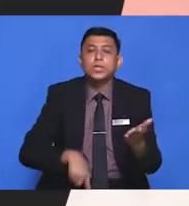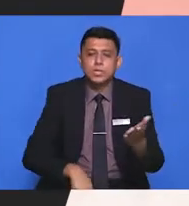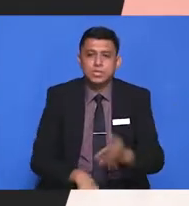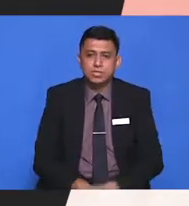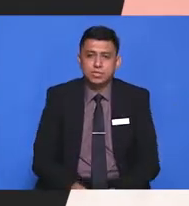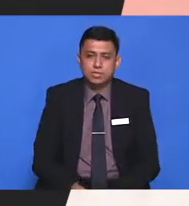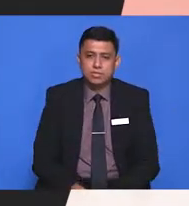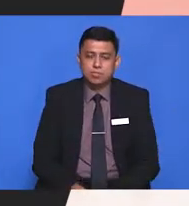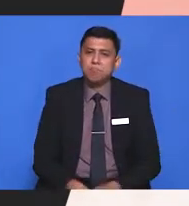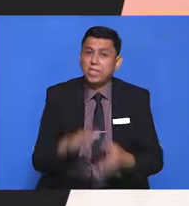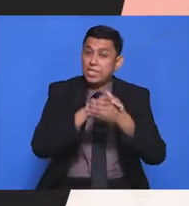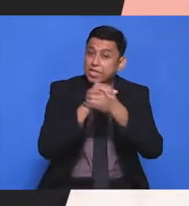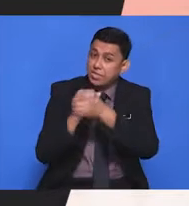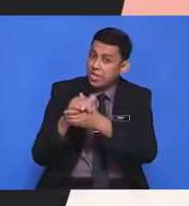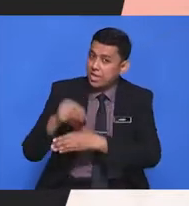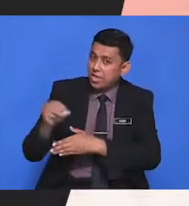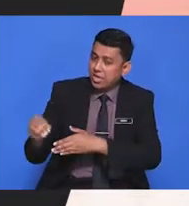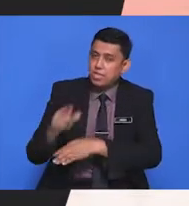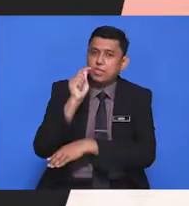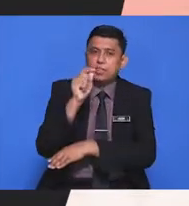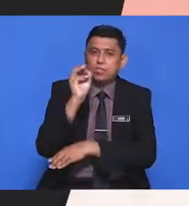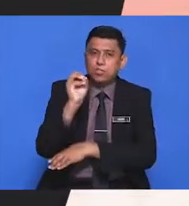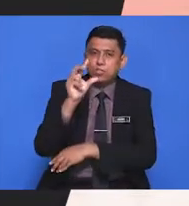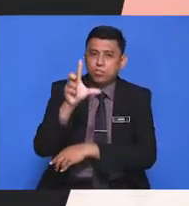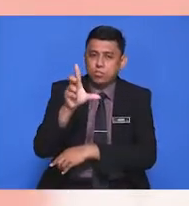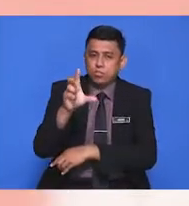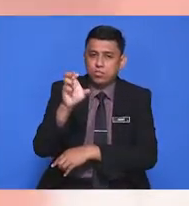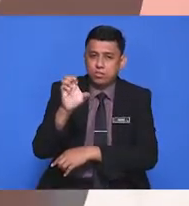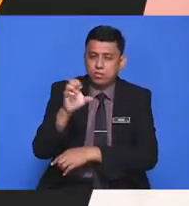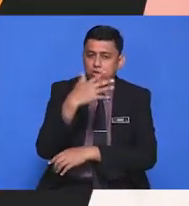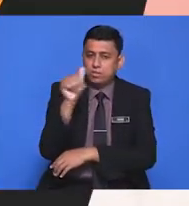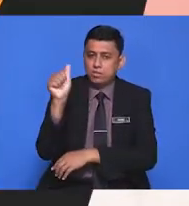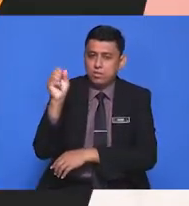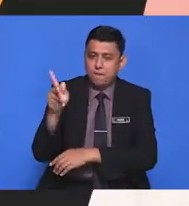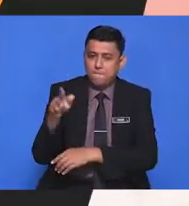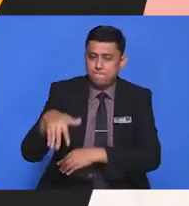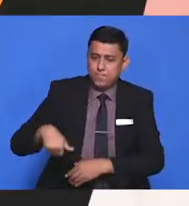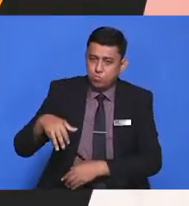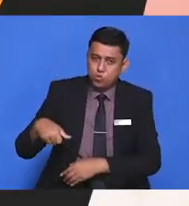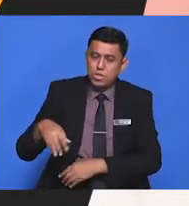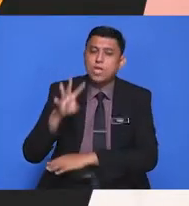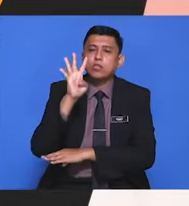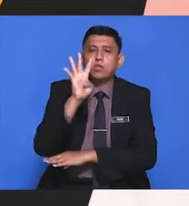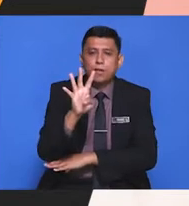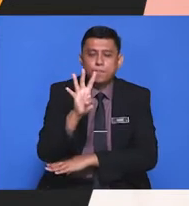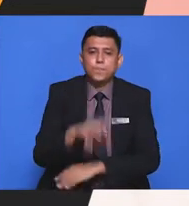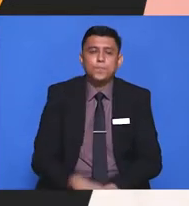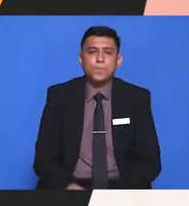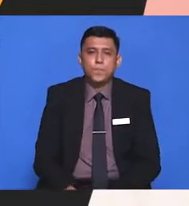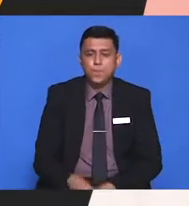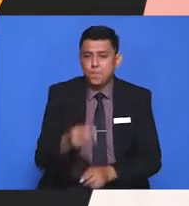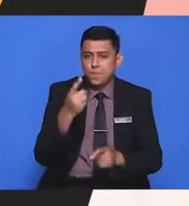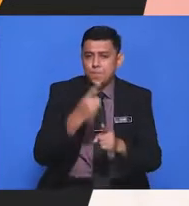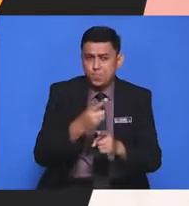Tahniah murid-murid, jawapannya ialah Tolsep di Kemboja. Soalan uji kendiri yang keempat, nyatakan